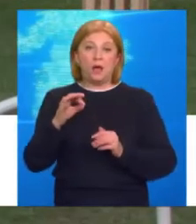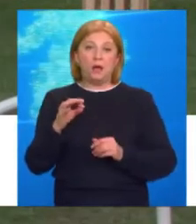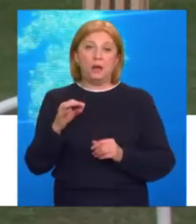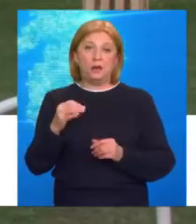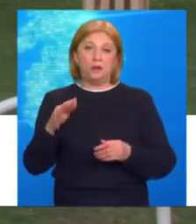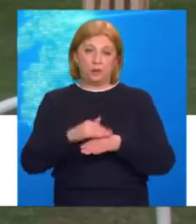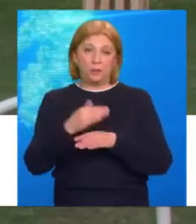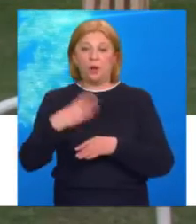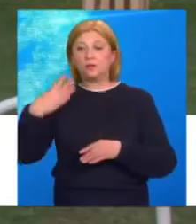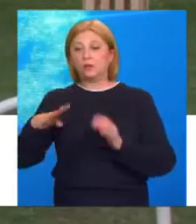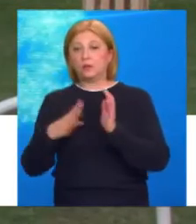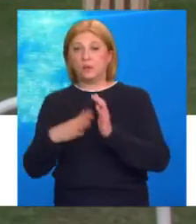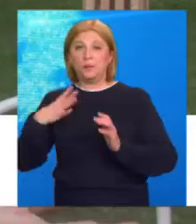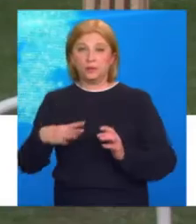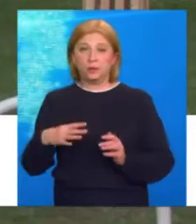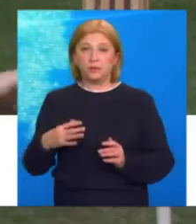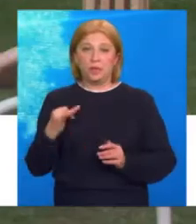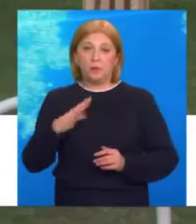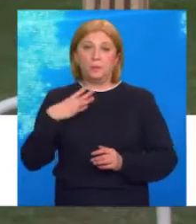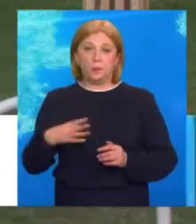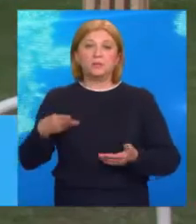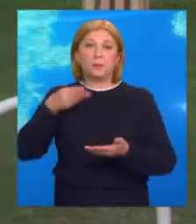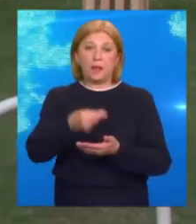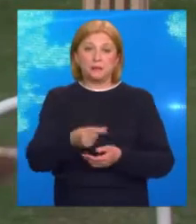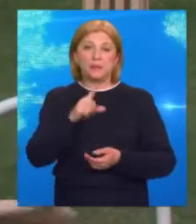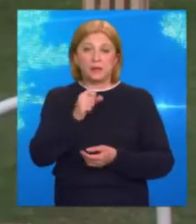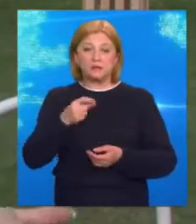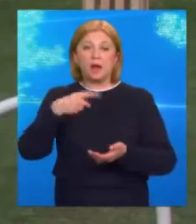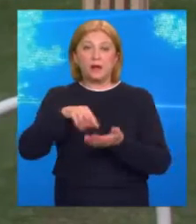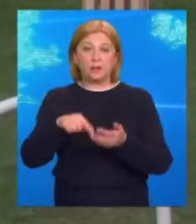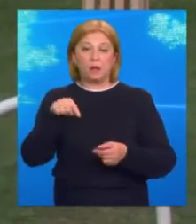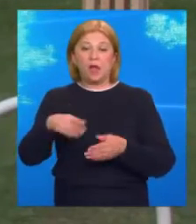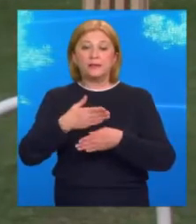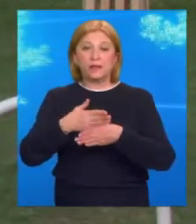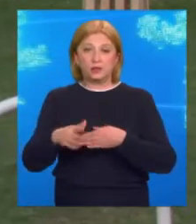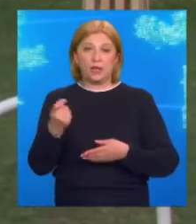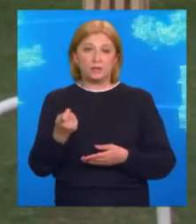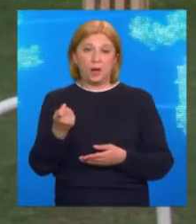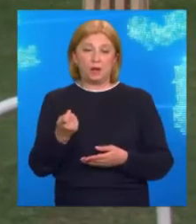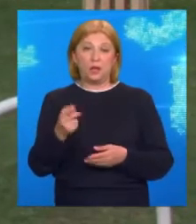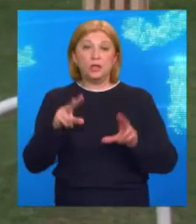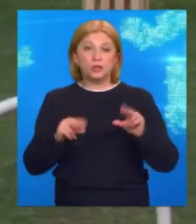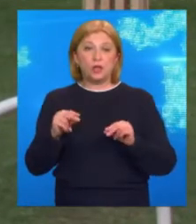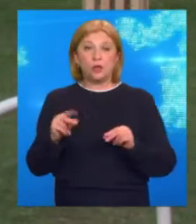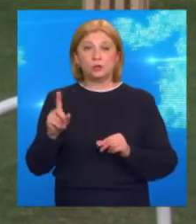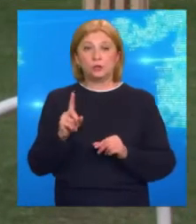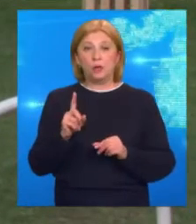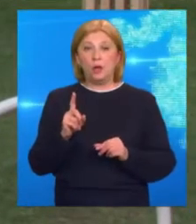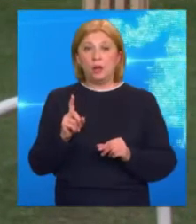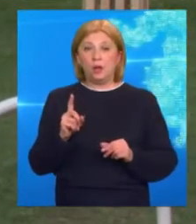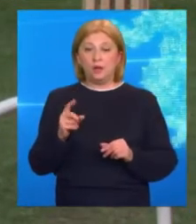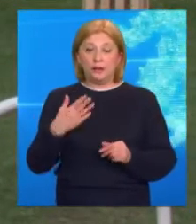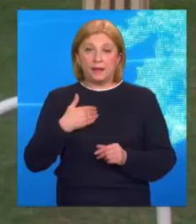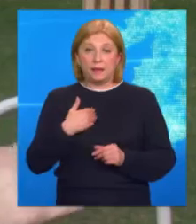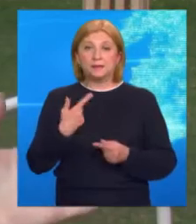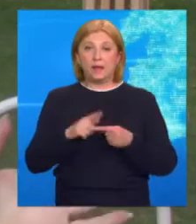остальным 49% пришлось и придется платить за городок. Эта часть мало, я считаю, по крайней мере, для нас